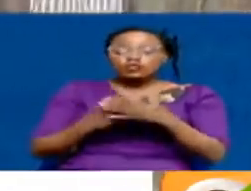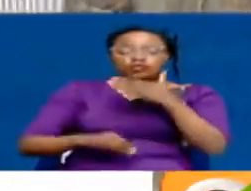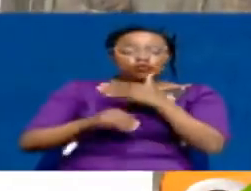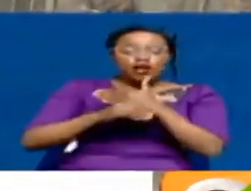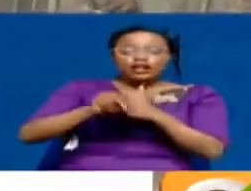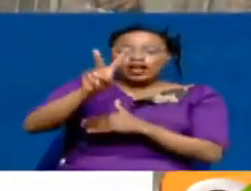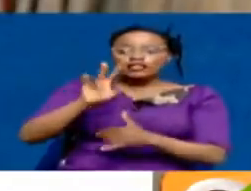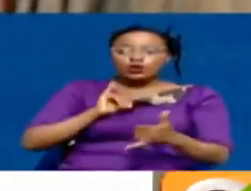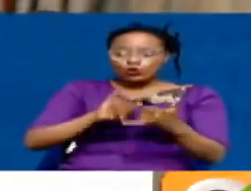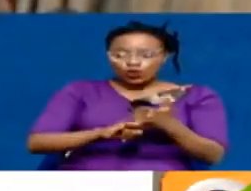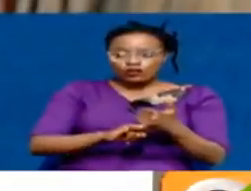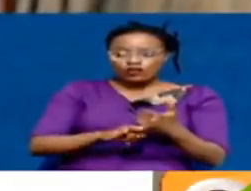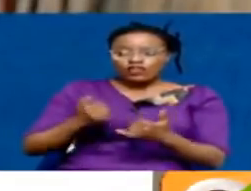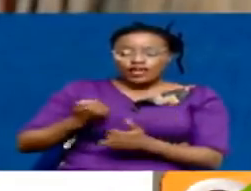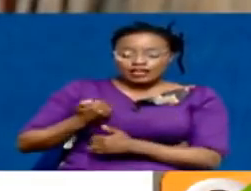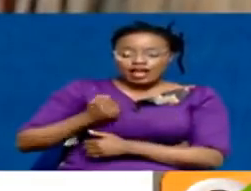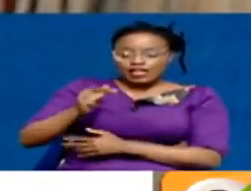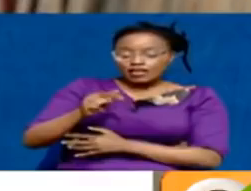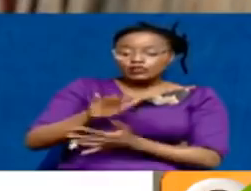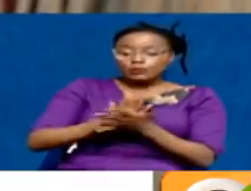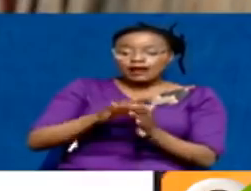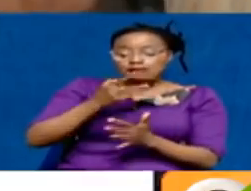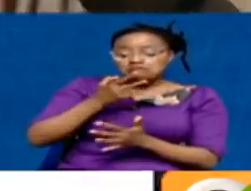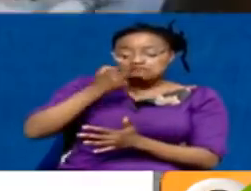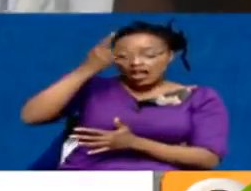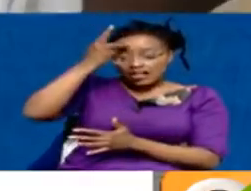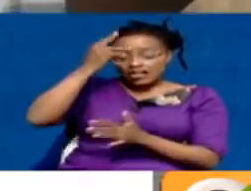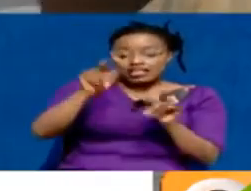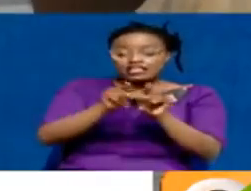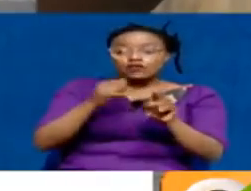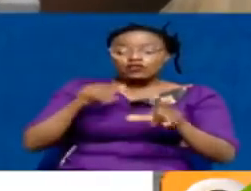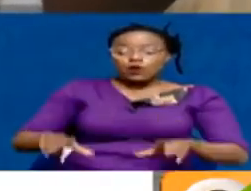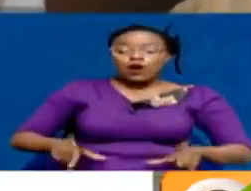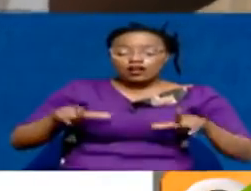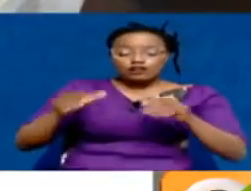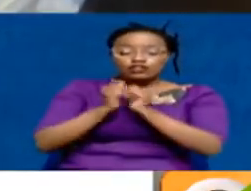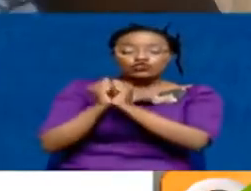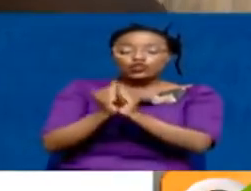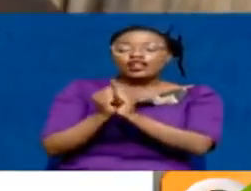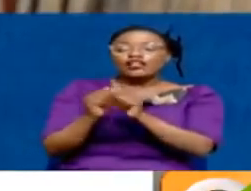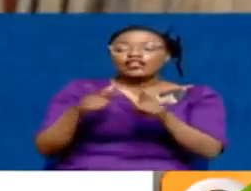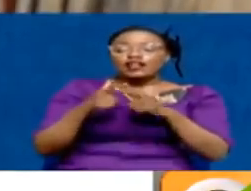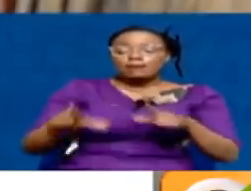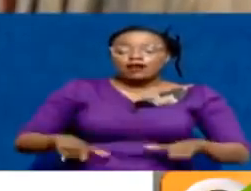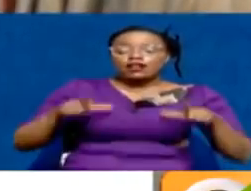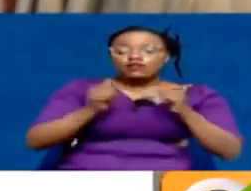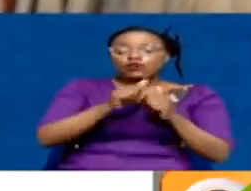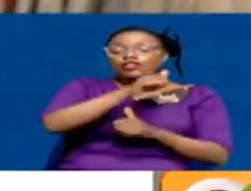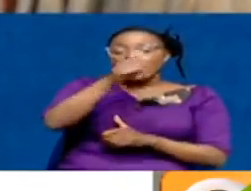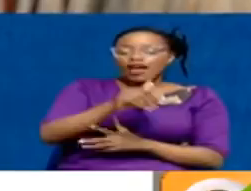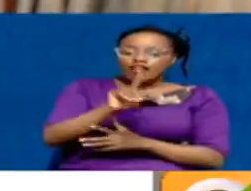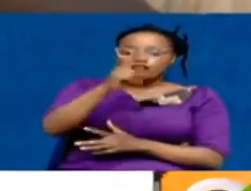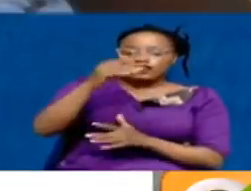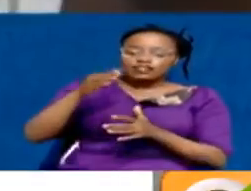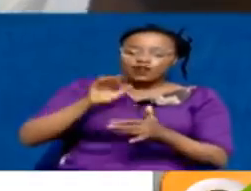wa pili. Mzee ndiye alinipa msichana kwa sababu mama yangu mzazi alikuja akawa anaishi na Oti. Na mimi nakaa hapa na huyu mke